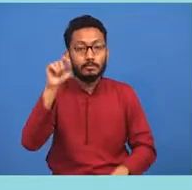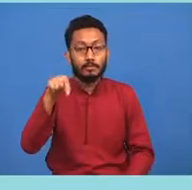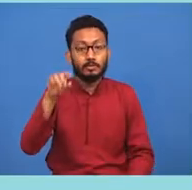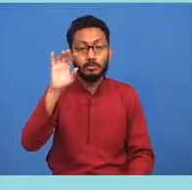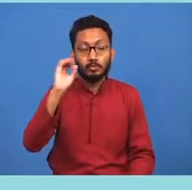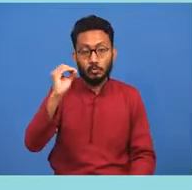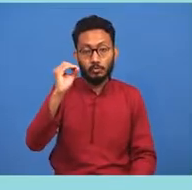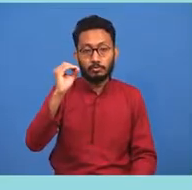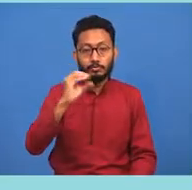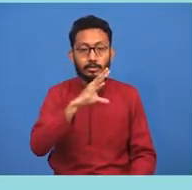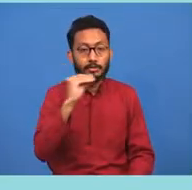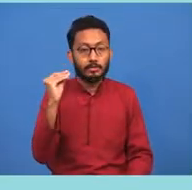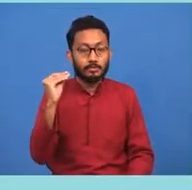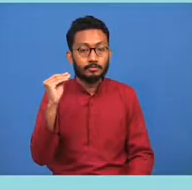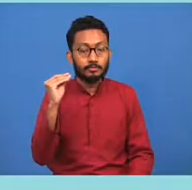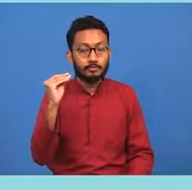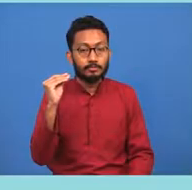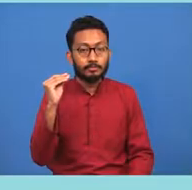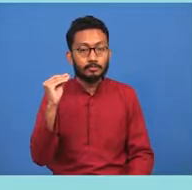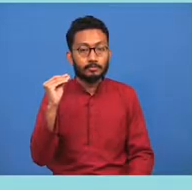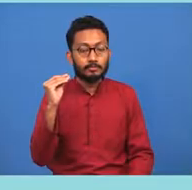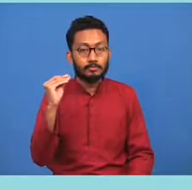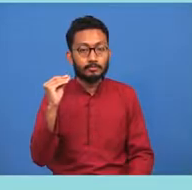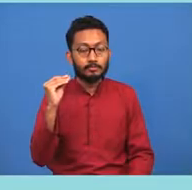35.0 darjah Celsius.